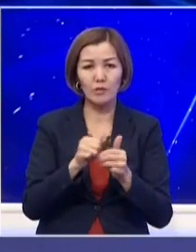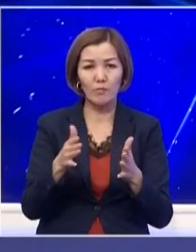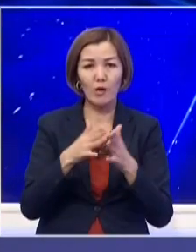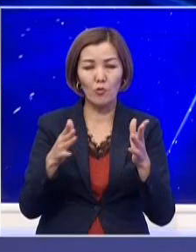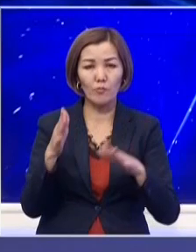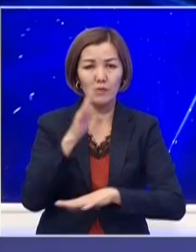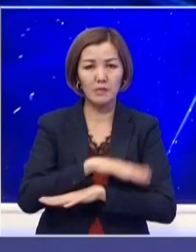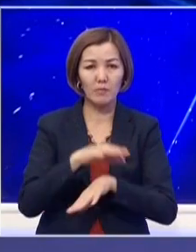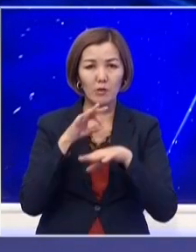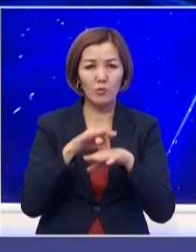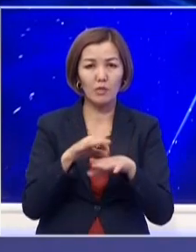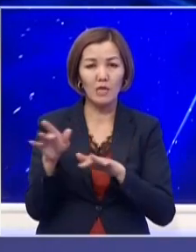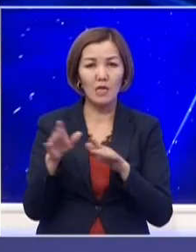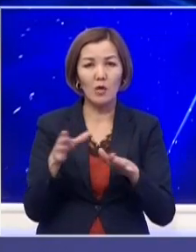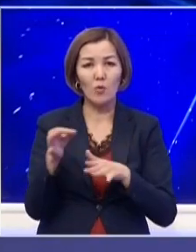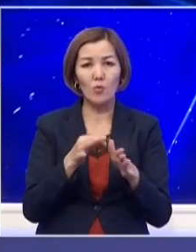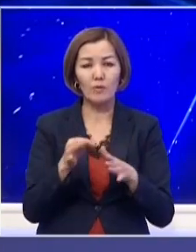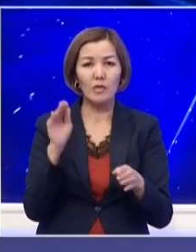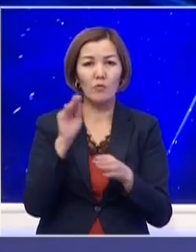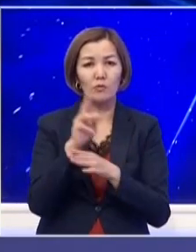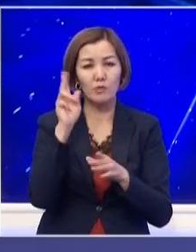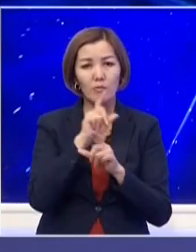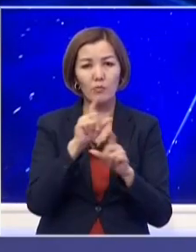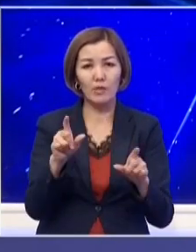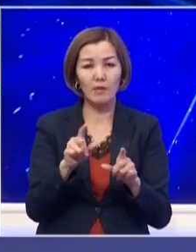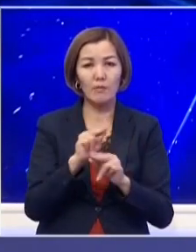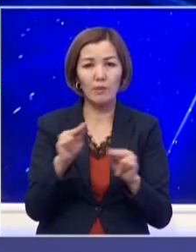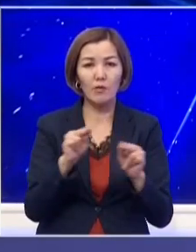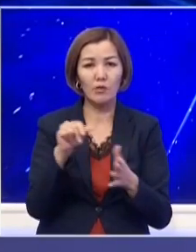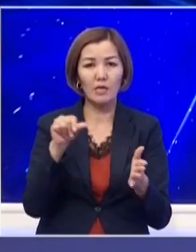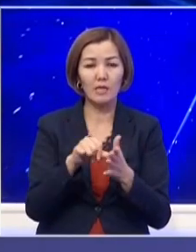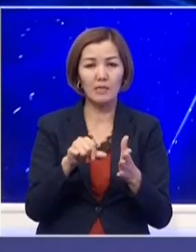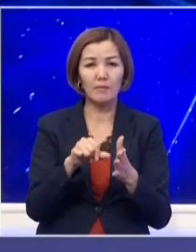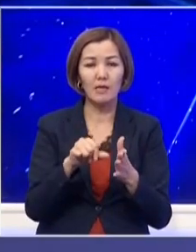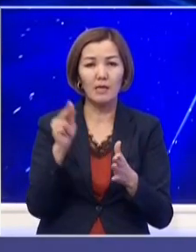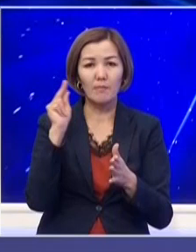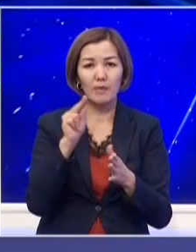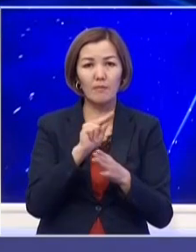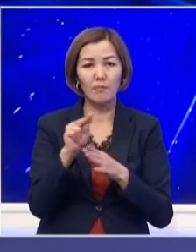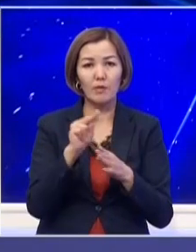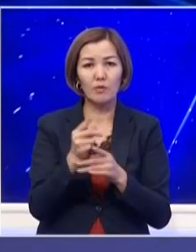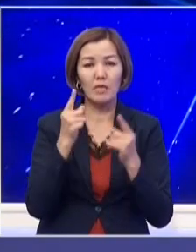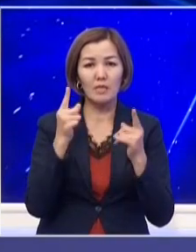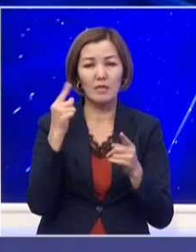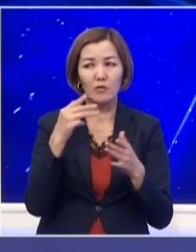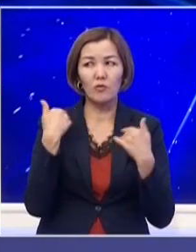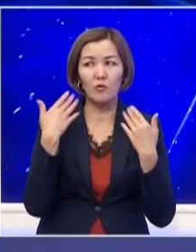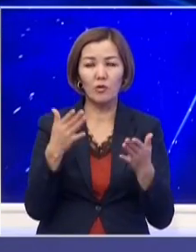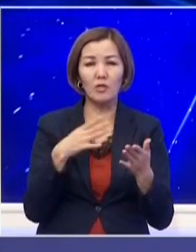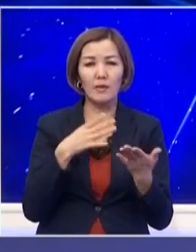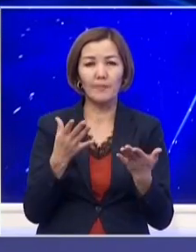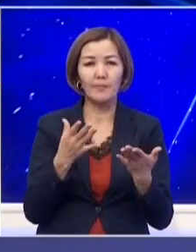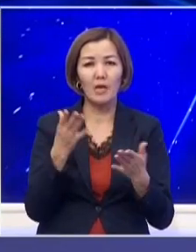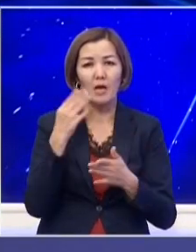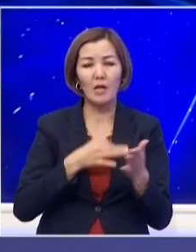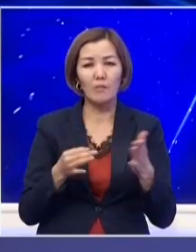ауқымды семинар өткізді. Шараға облыстағы қосымша білім беру мекемелерінің педагогтері қатысып, білім берудегі тың тәсілдерді үйренді.